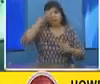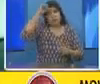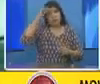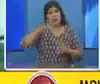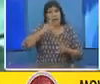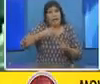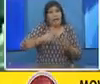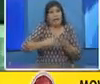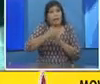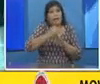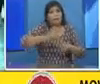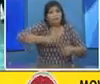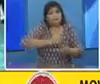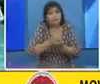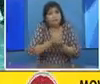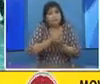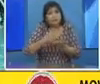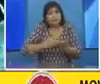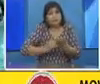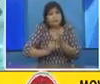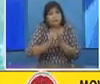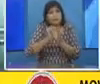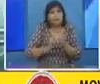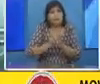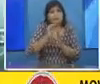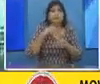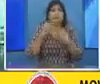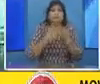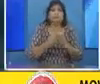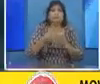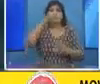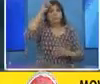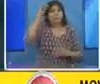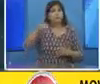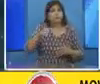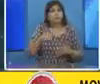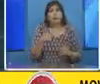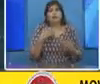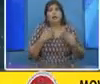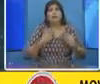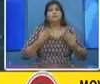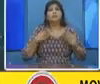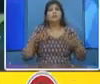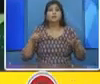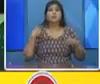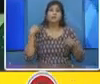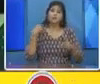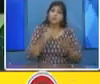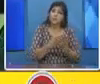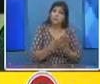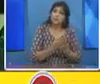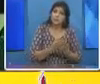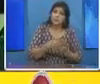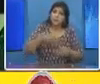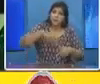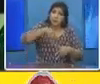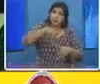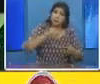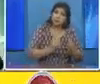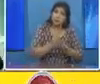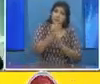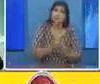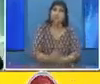बढ़ने का निरंतर प्रयास कर रहा है। भारत आत्मनिर्भरता की तरफ कदम बढ़ा